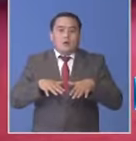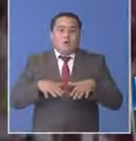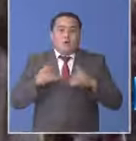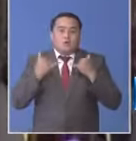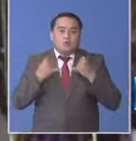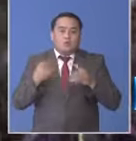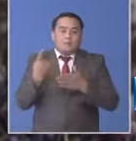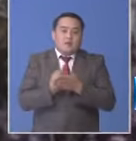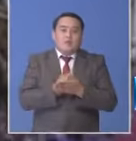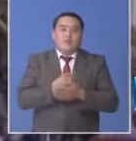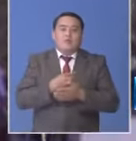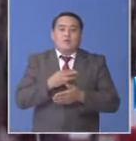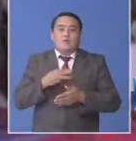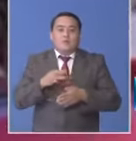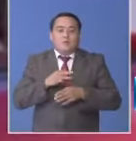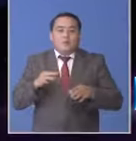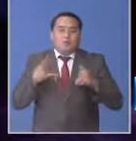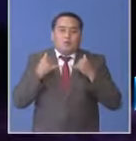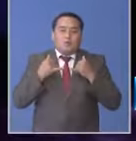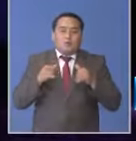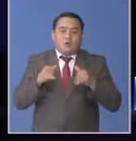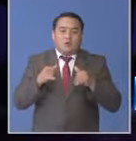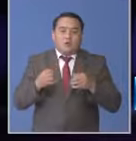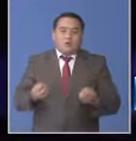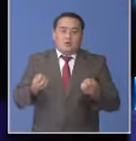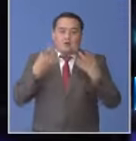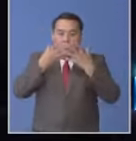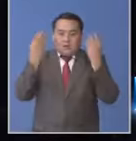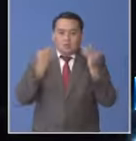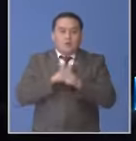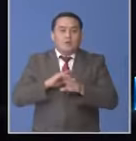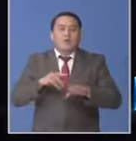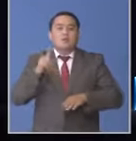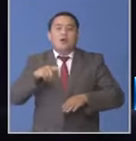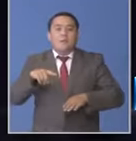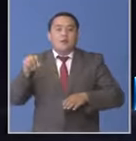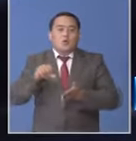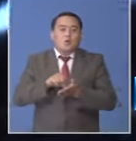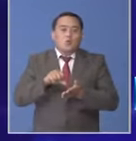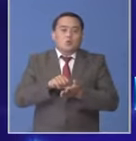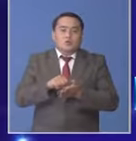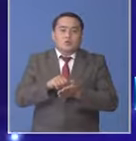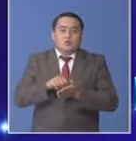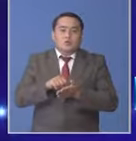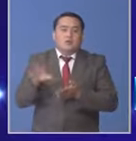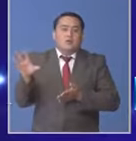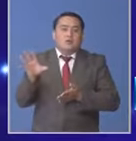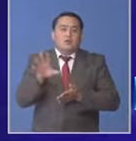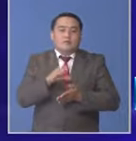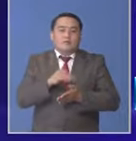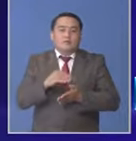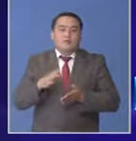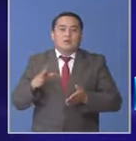первой минуты и привел в восторг как детей, так и взрослых. Яркие незабываемые номера с участием группы «Чабан» не оставили никого